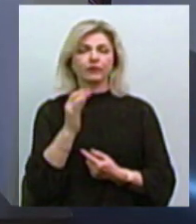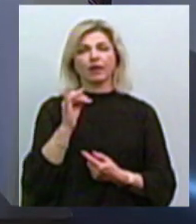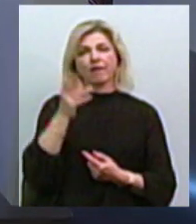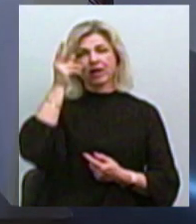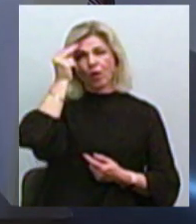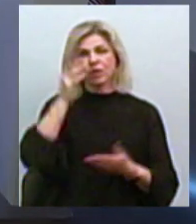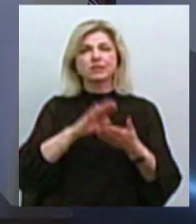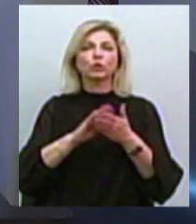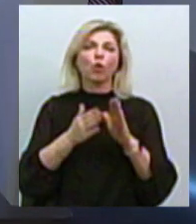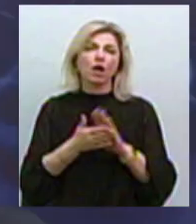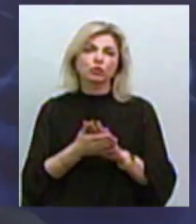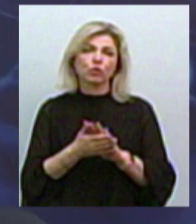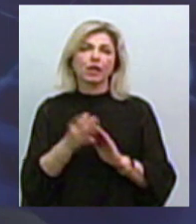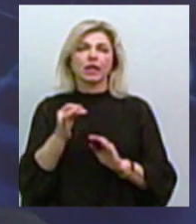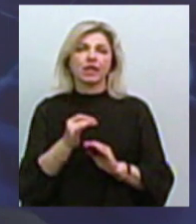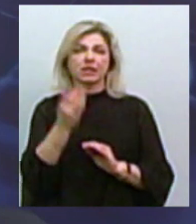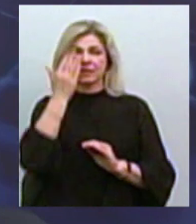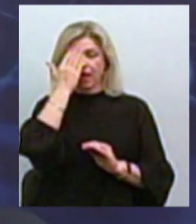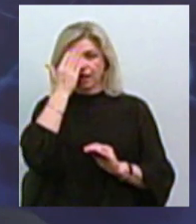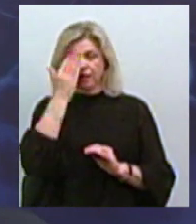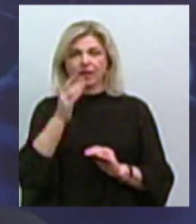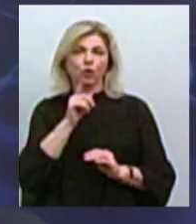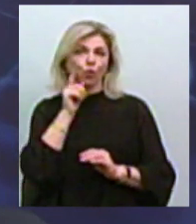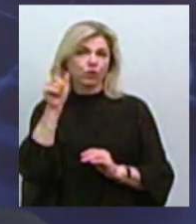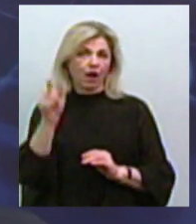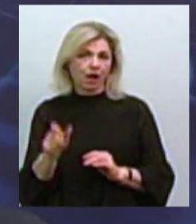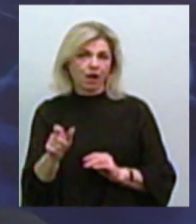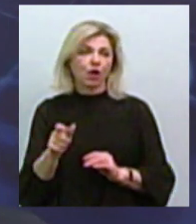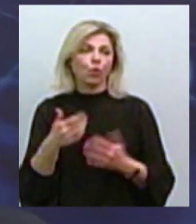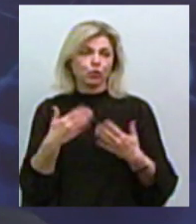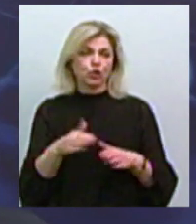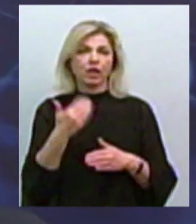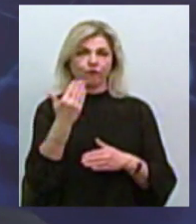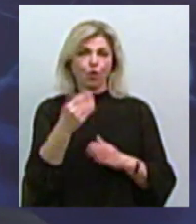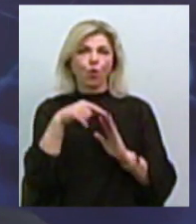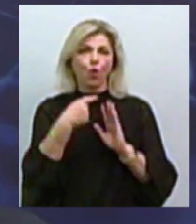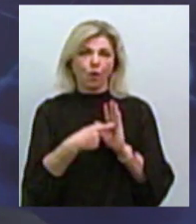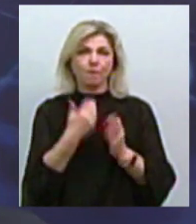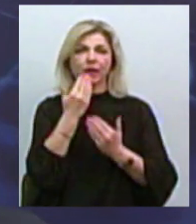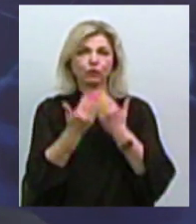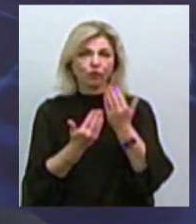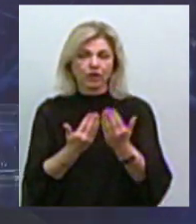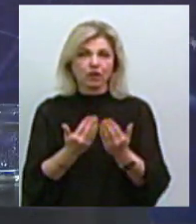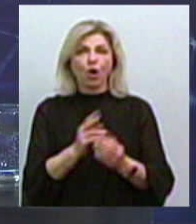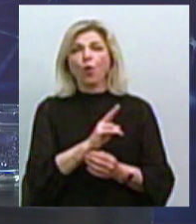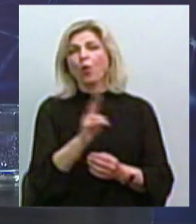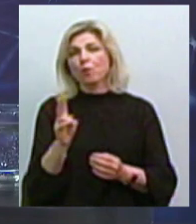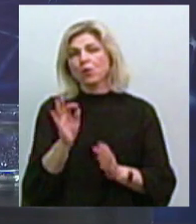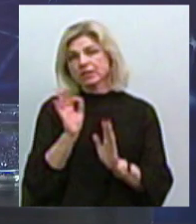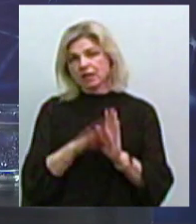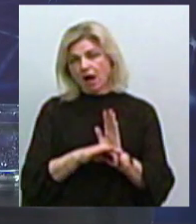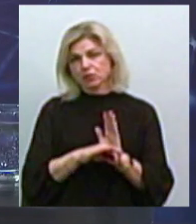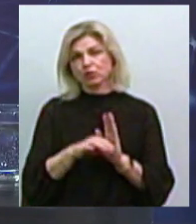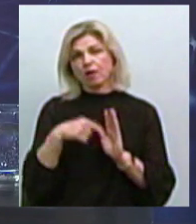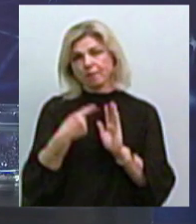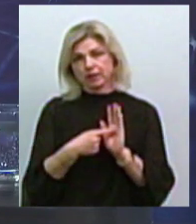враховуючи ситуацію і здібності, звісно, юнака, так, вже його починають і так. Комусь сразу же заходить,